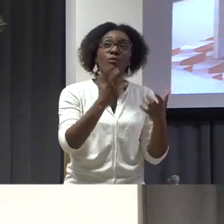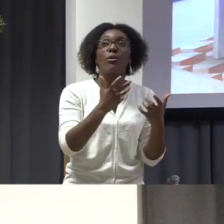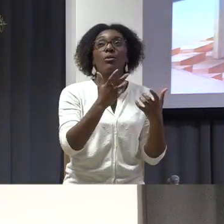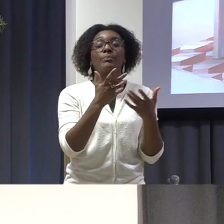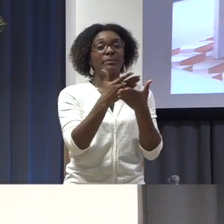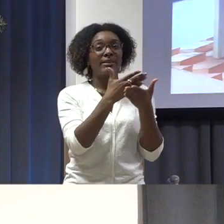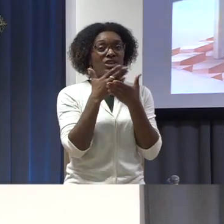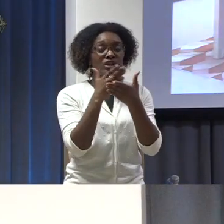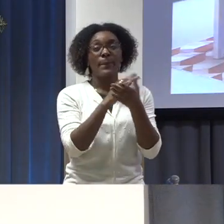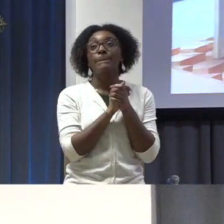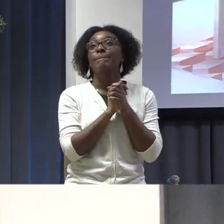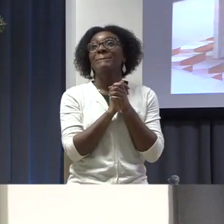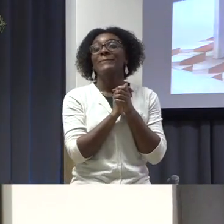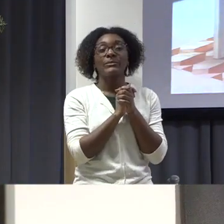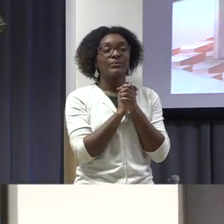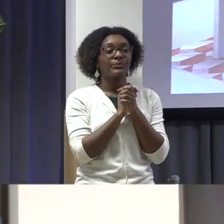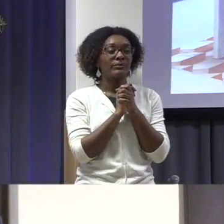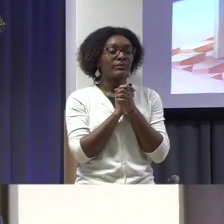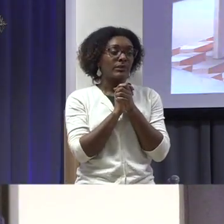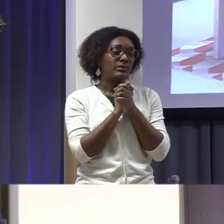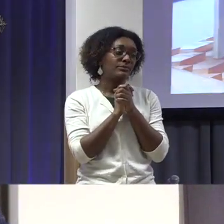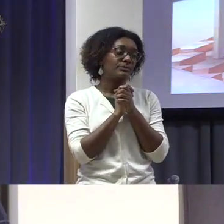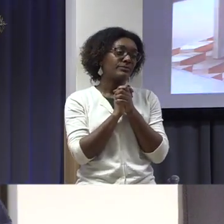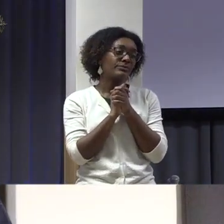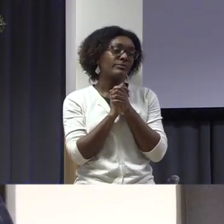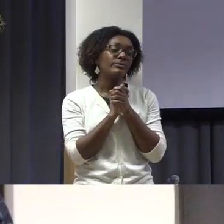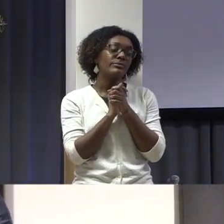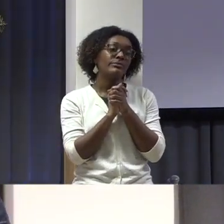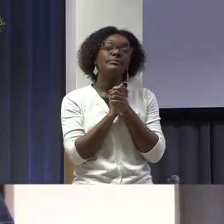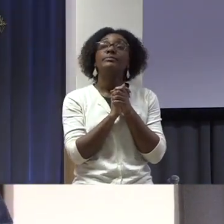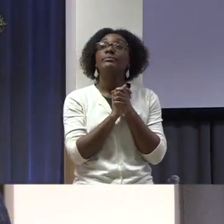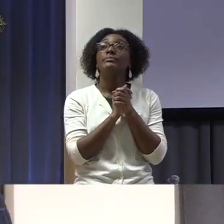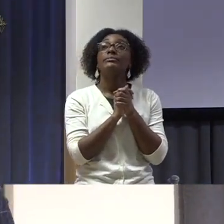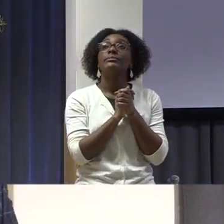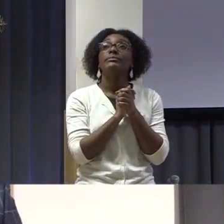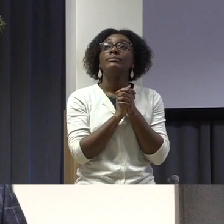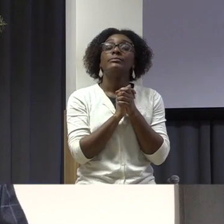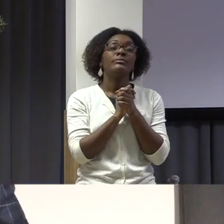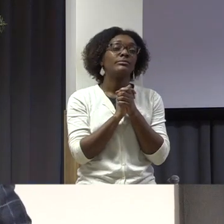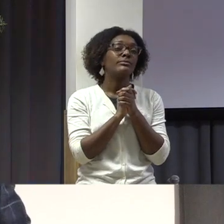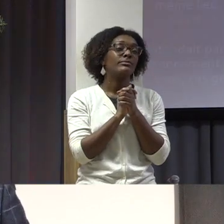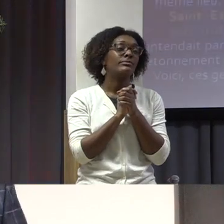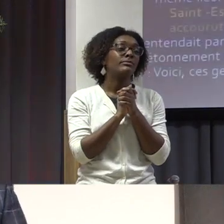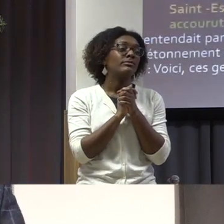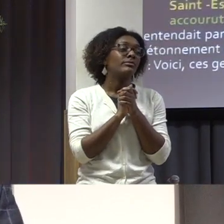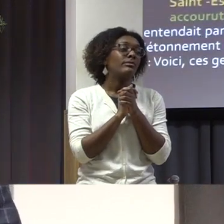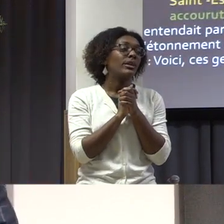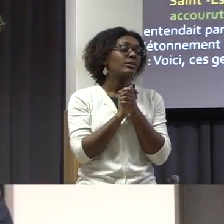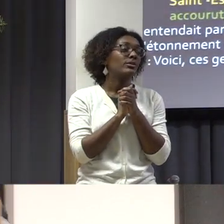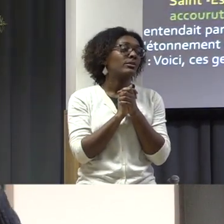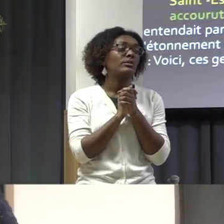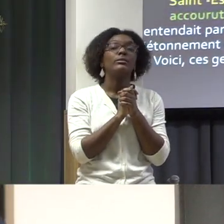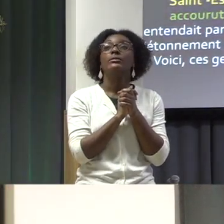si nous voulons bouleverser notre monde le premier rendez vous seul le rendez-vous que j'appelle au rendez-vous de la chambre haute